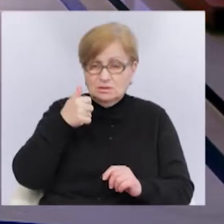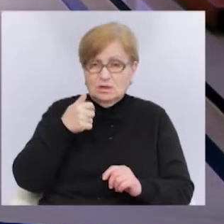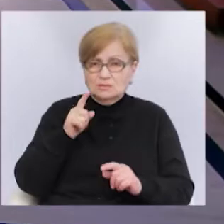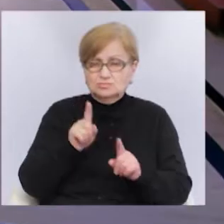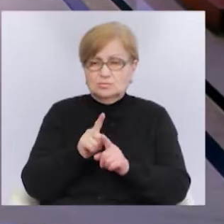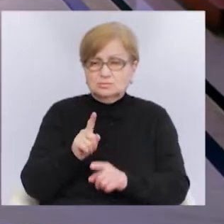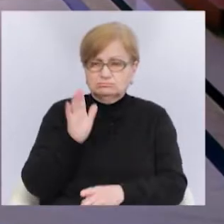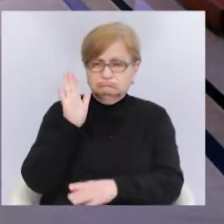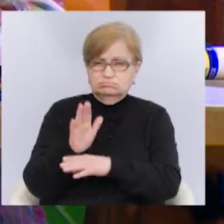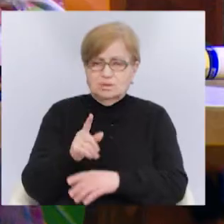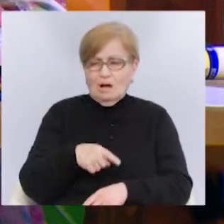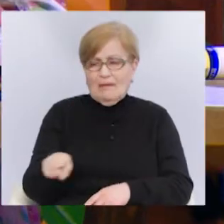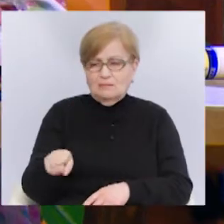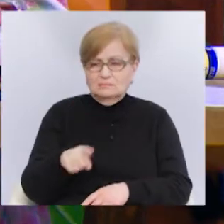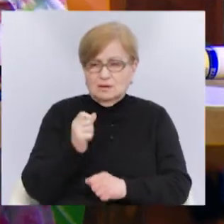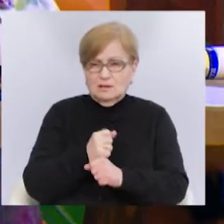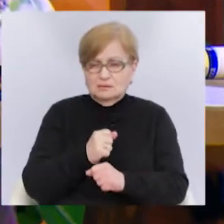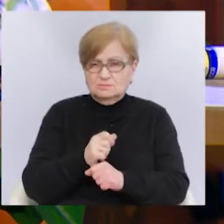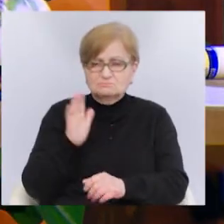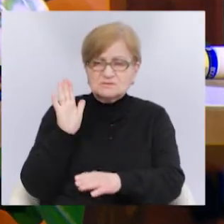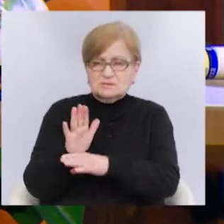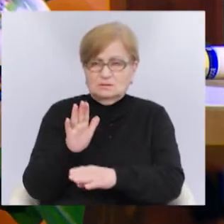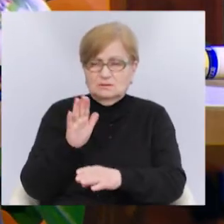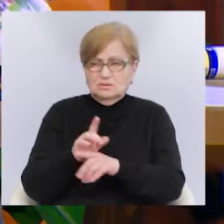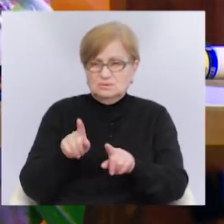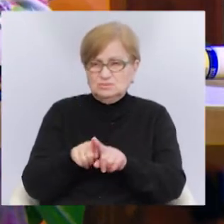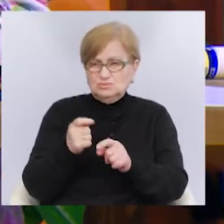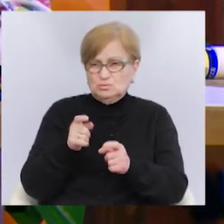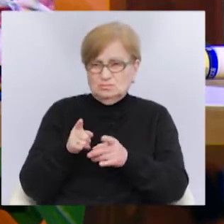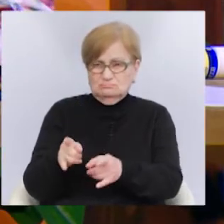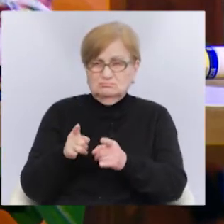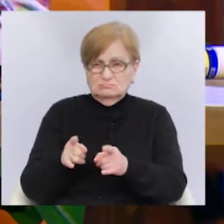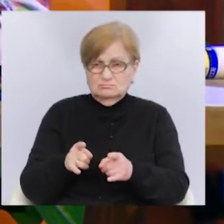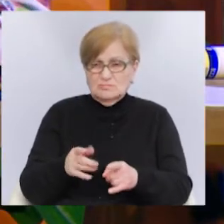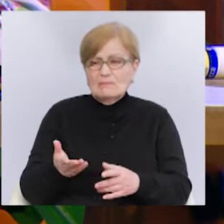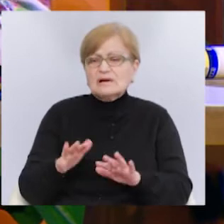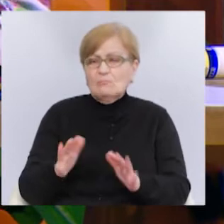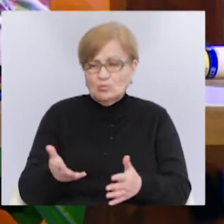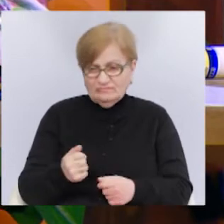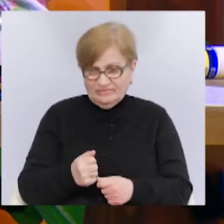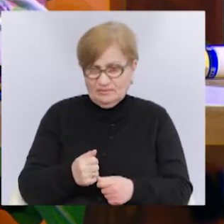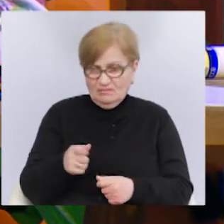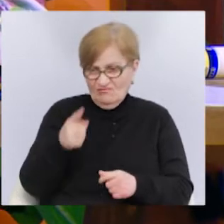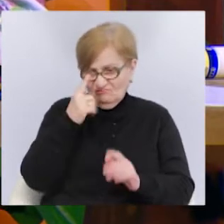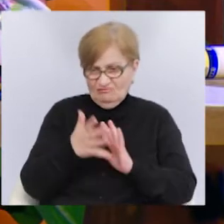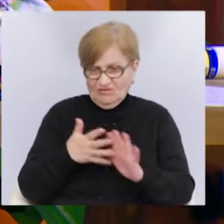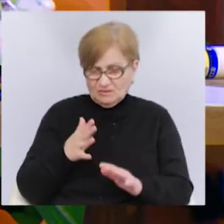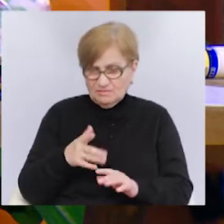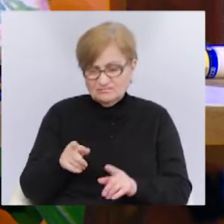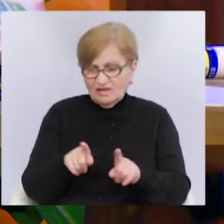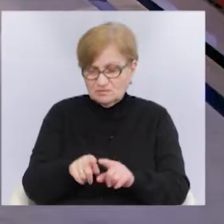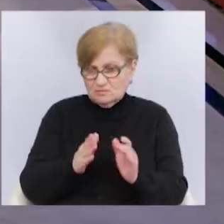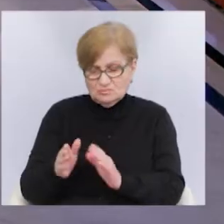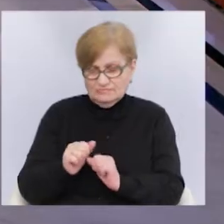დირექტიული. აბა ეს გააკეთე ხამ, ან ცოტა დამცინავი. რა გჭირს ხაბ რა დაგემართა, მე ვერ მიხვდი რომ ესე უნდა